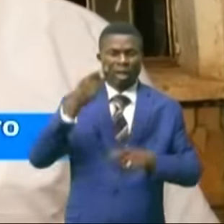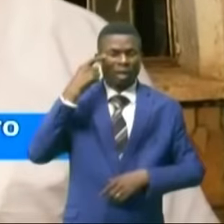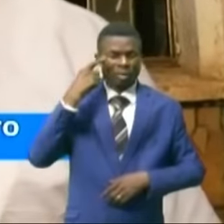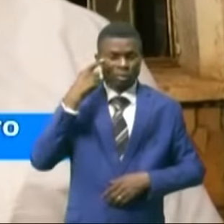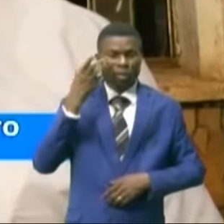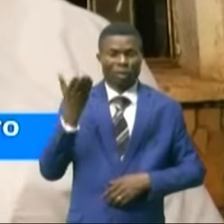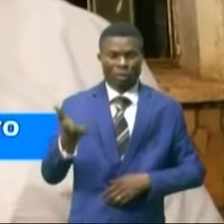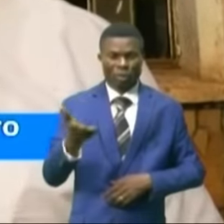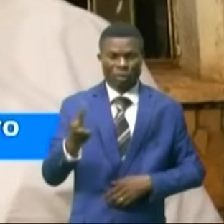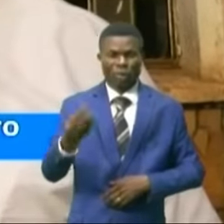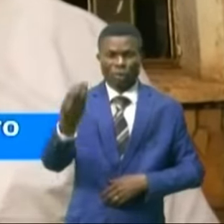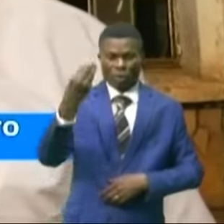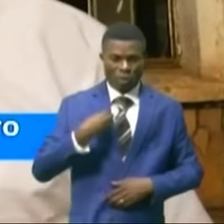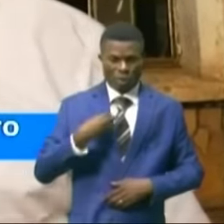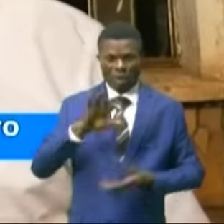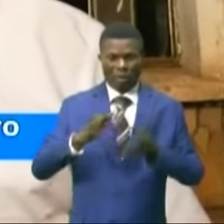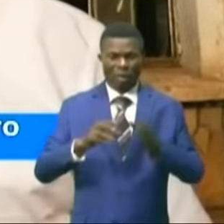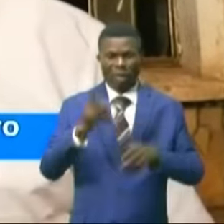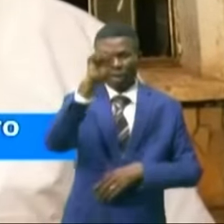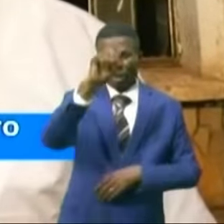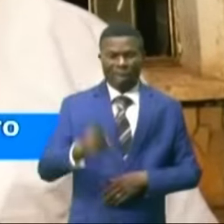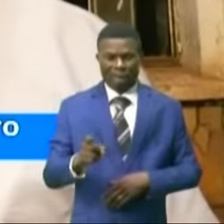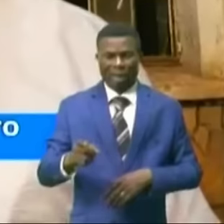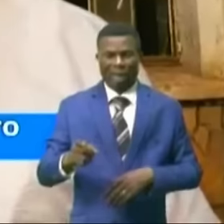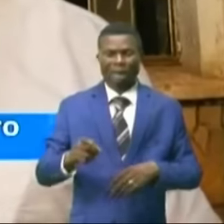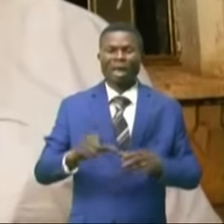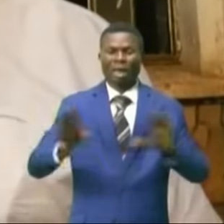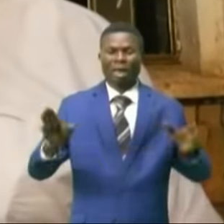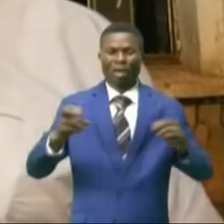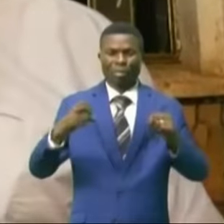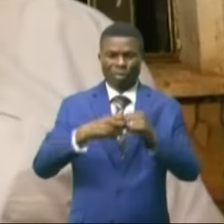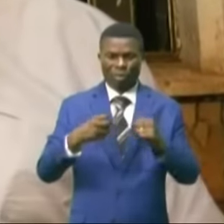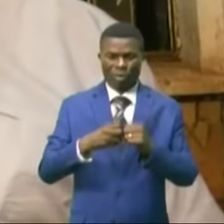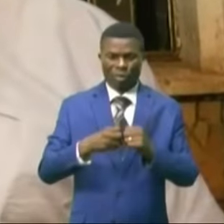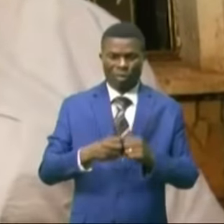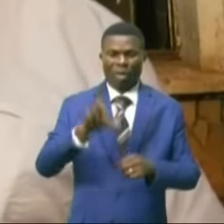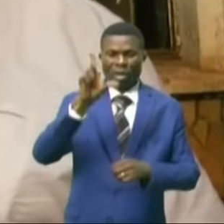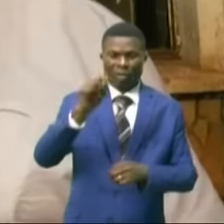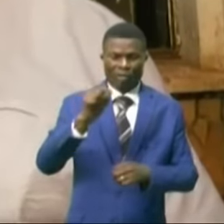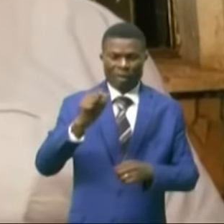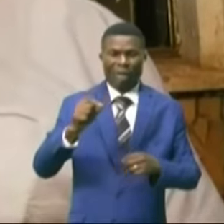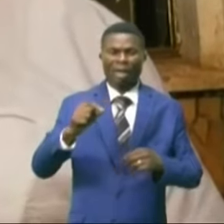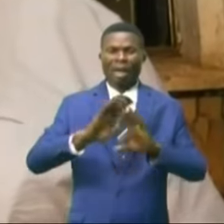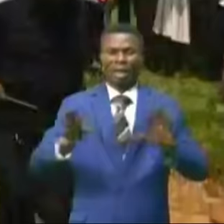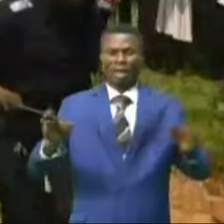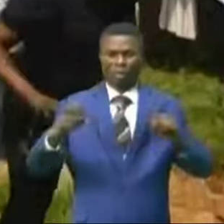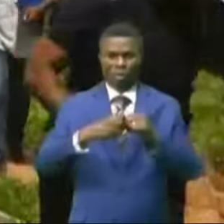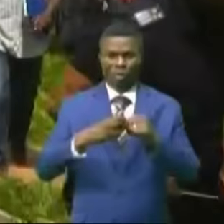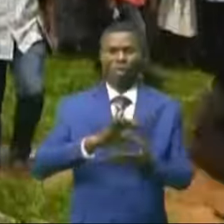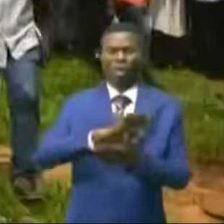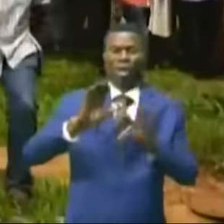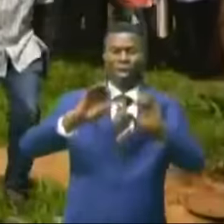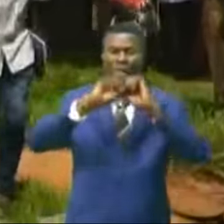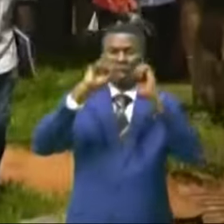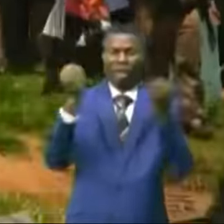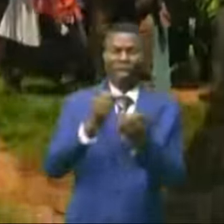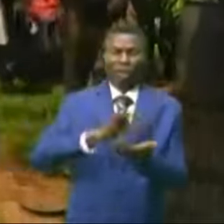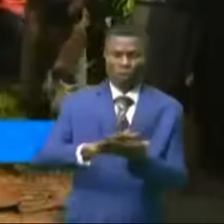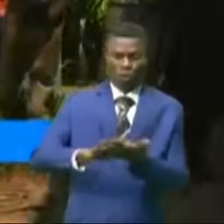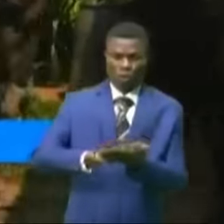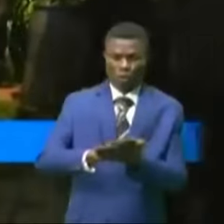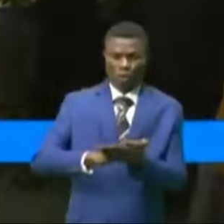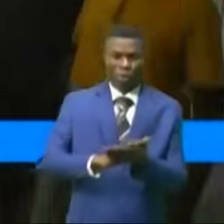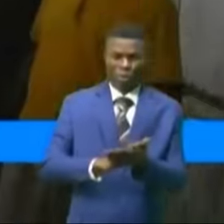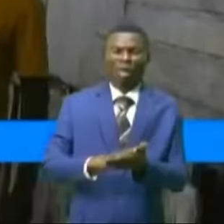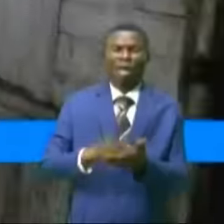2, qui nous donnent aux environs 30 mégawatts. Enlever les 20 mégawatts pour la cimenterie. La population a rappelé à